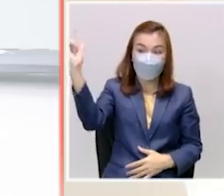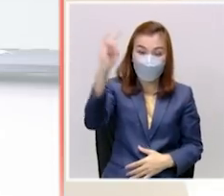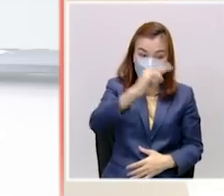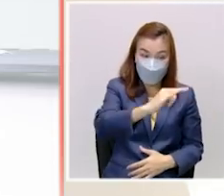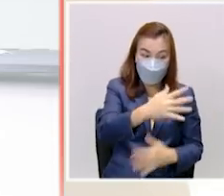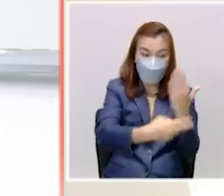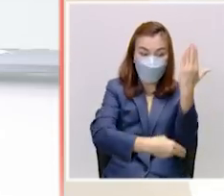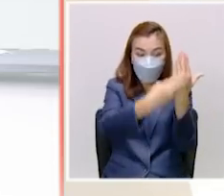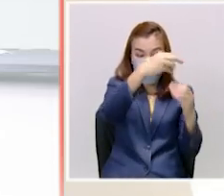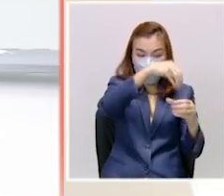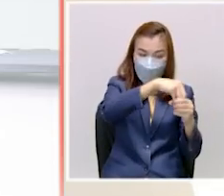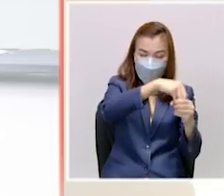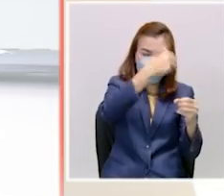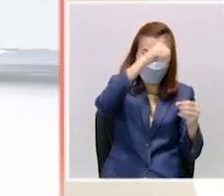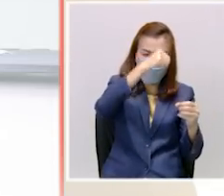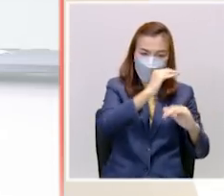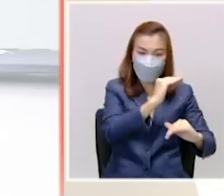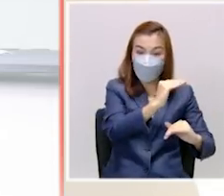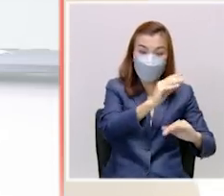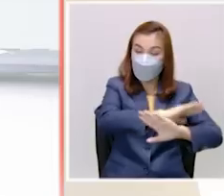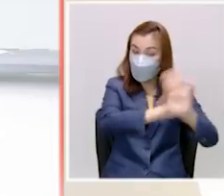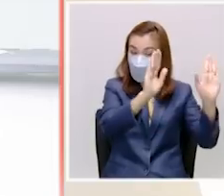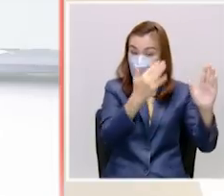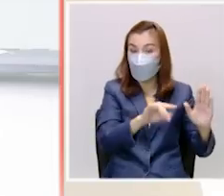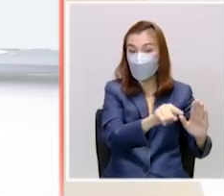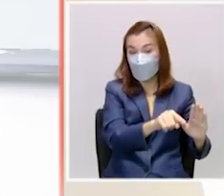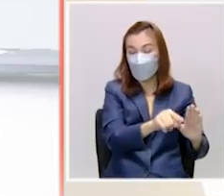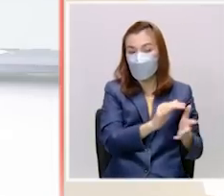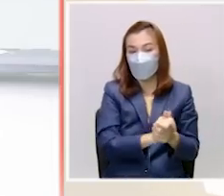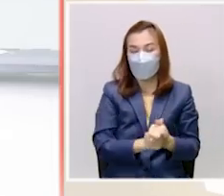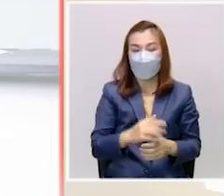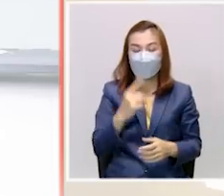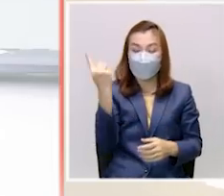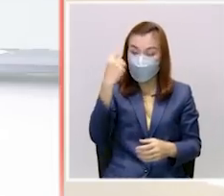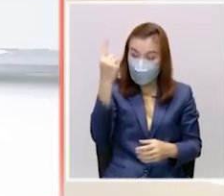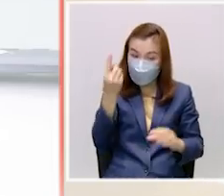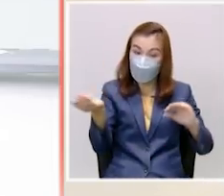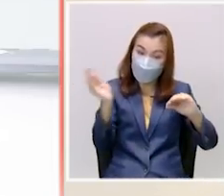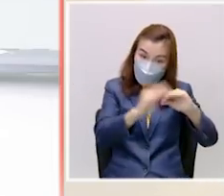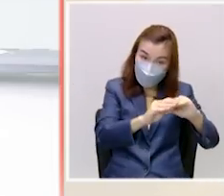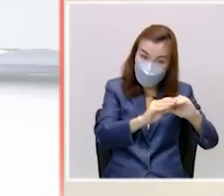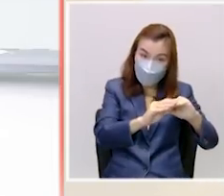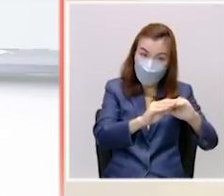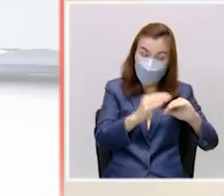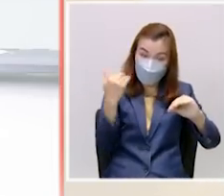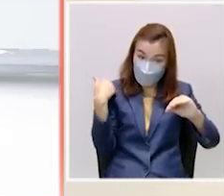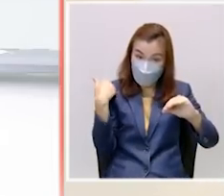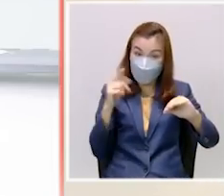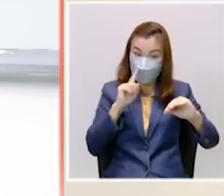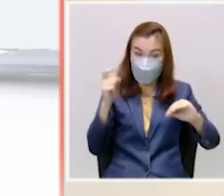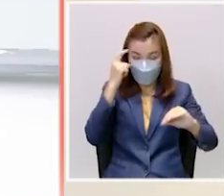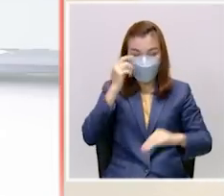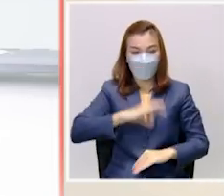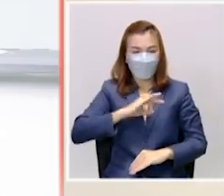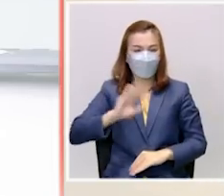ภาคมนี้เนี่ยเชื่อว่าในเรื่องการท่องเที่ยวของไทยเรานี่จะมีนักเที่ยวเพิ่มขึ้นแบบมีนัยยะสำคัญเลยไหมคะ